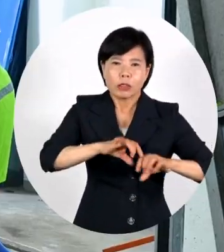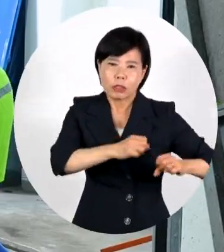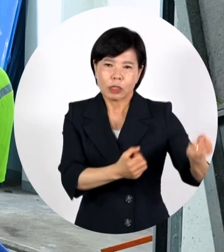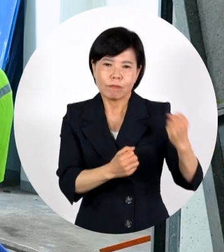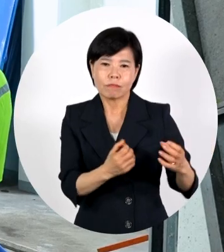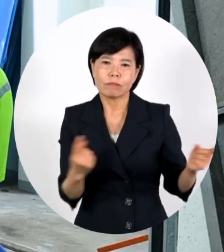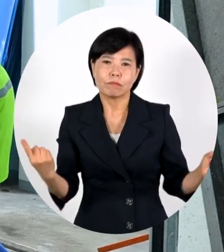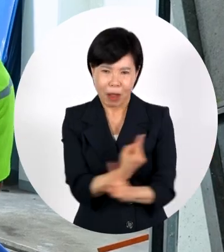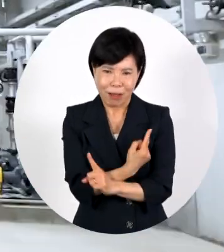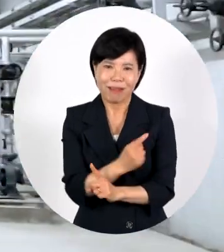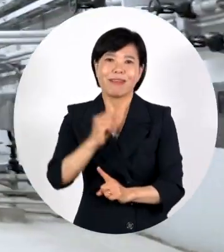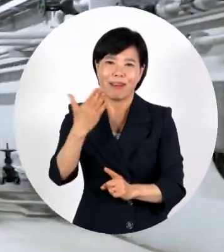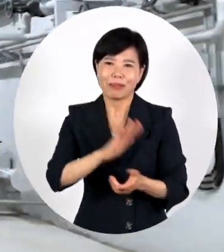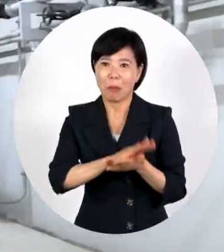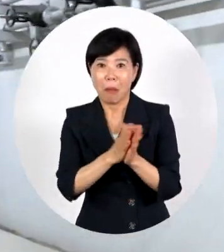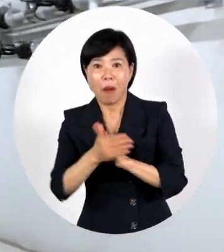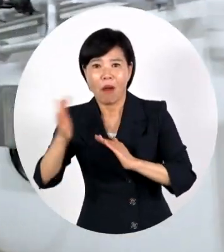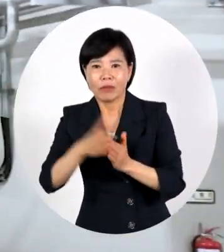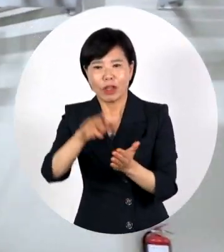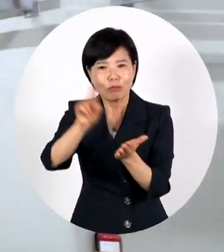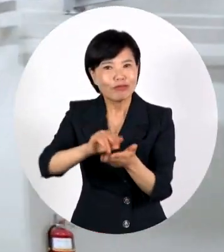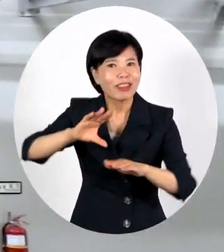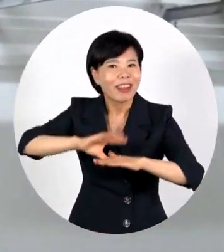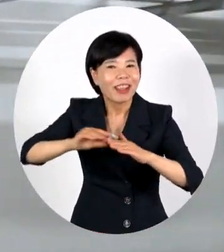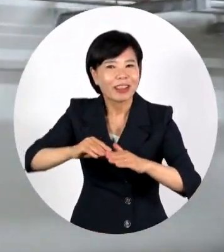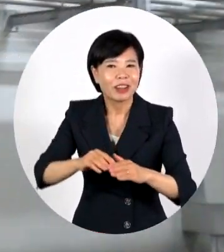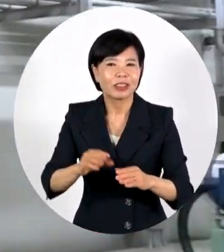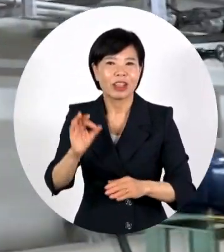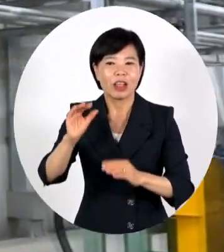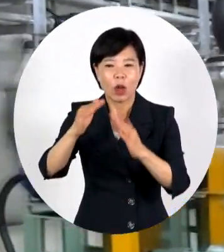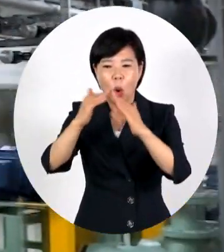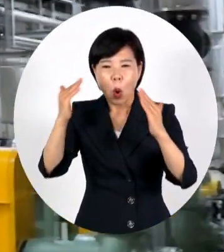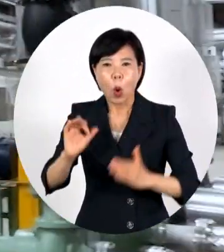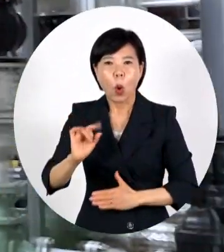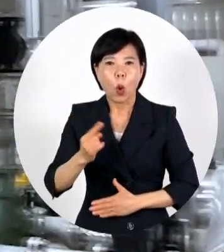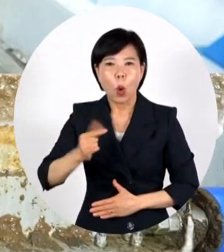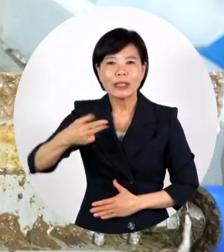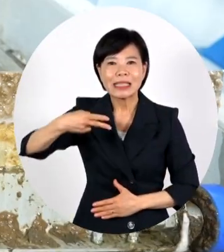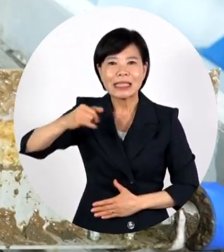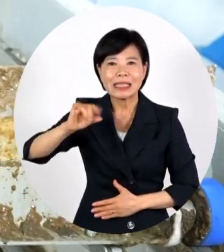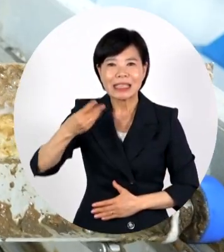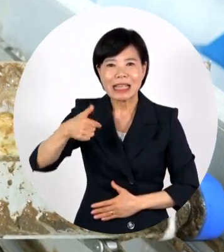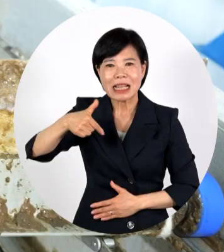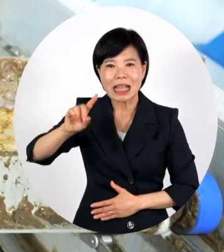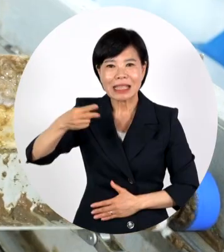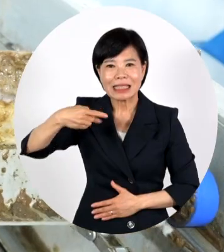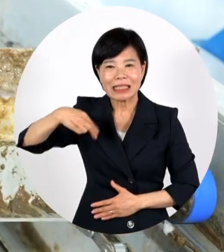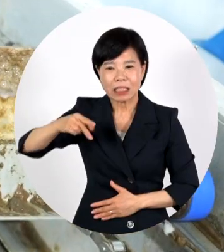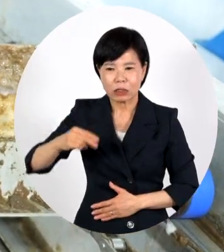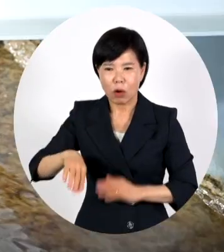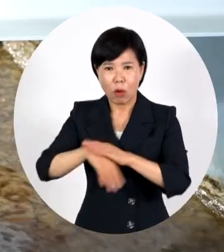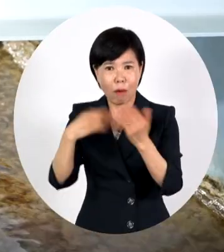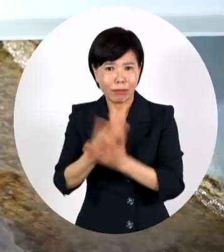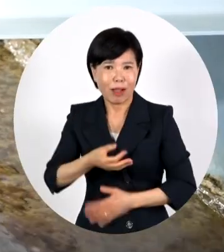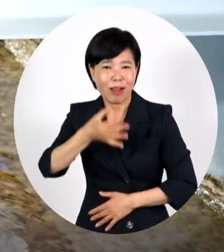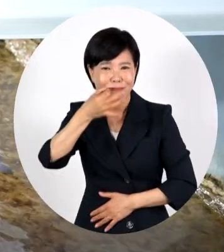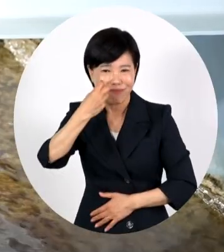구조를 구축했습니다. 폐기물 문제 해결과 온실가스 감축이라는 일거양득 효과를 기대할 수 있게